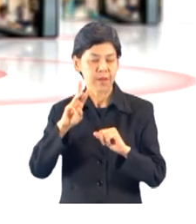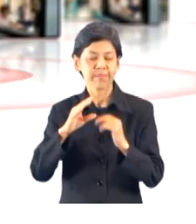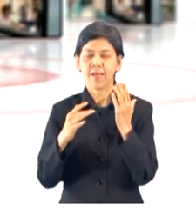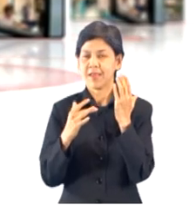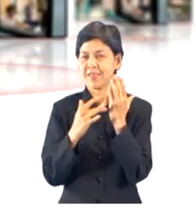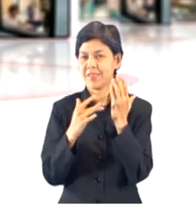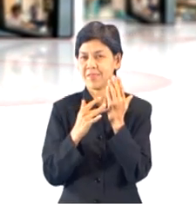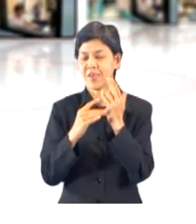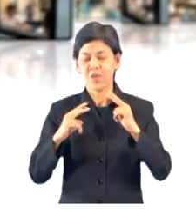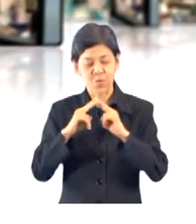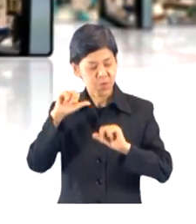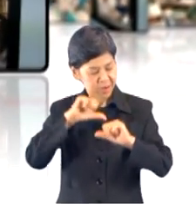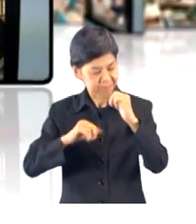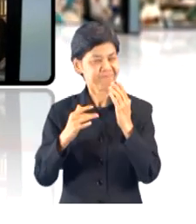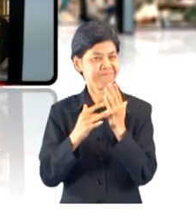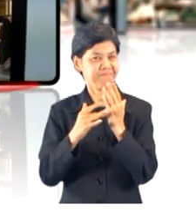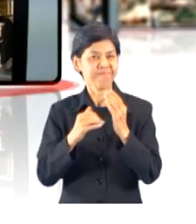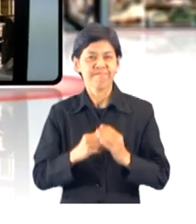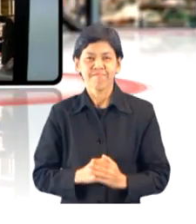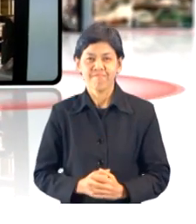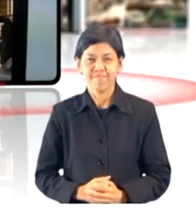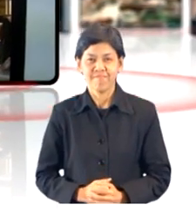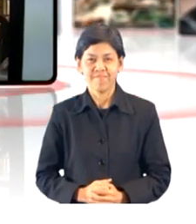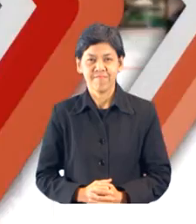ทคโนโลยีแห่งชาติกระทรวงวิทยาศาสตร์และเทคโนโลยี